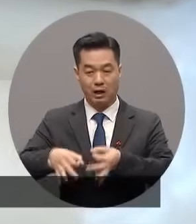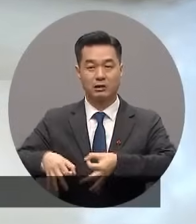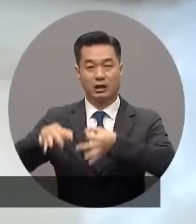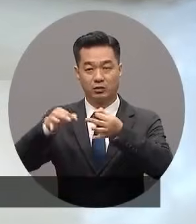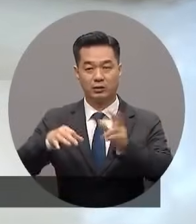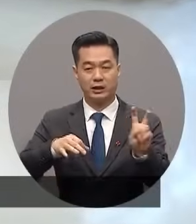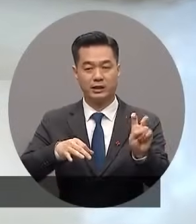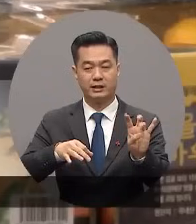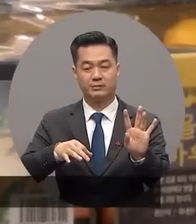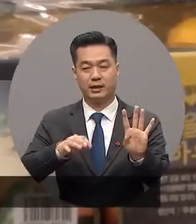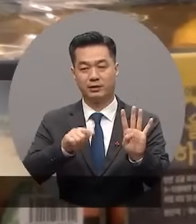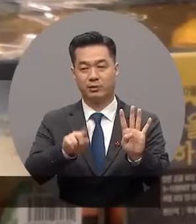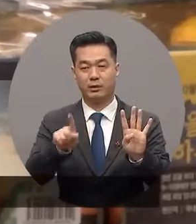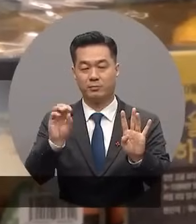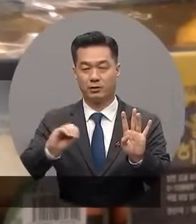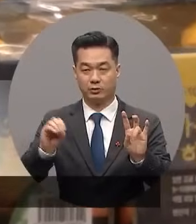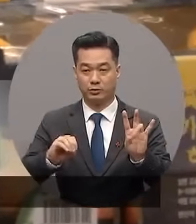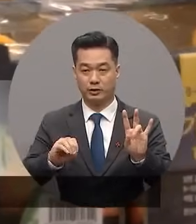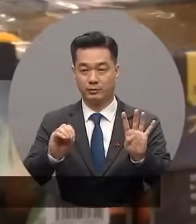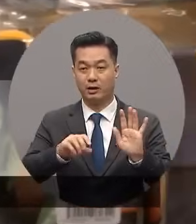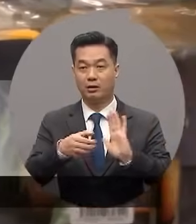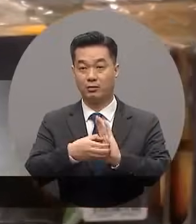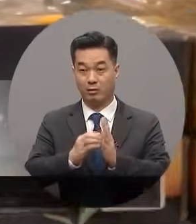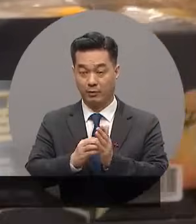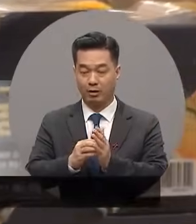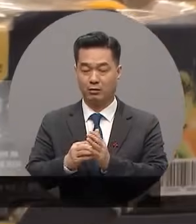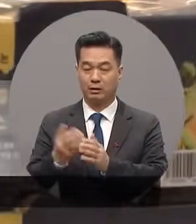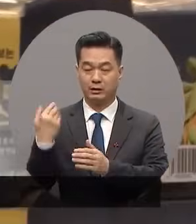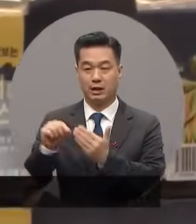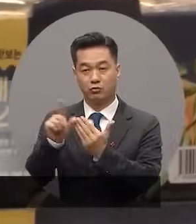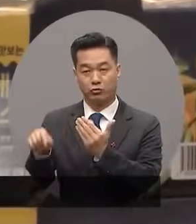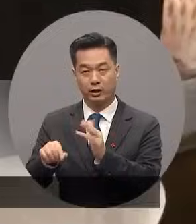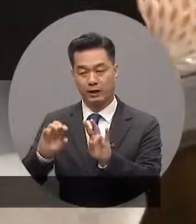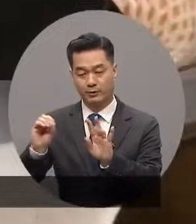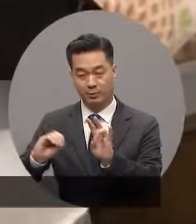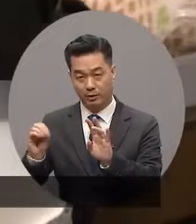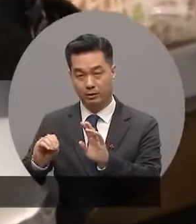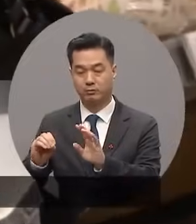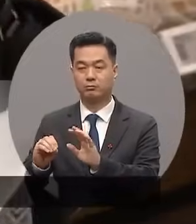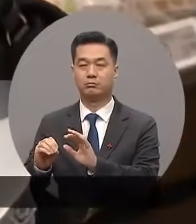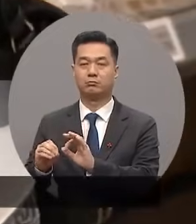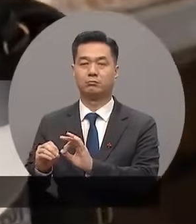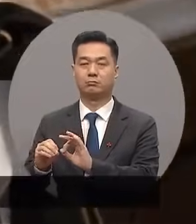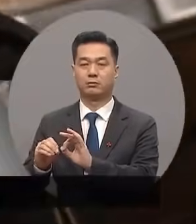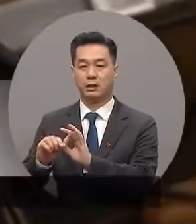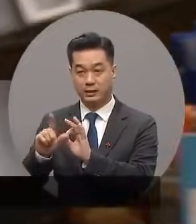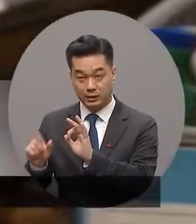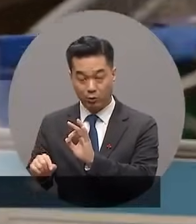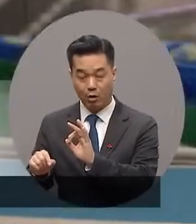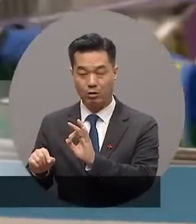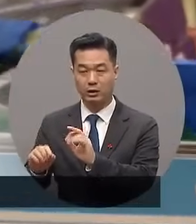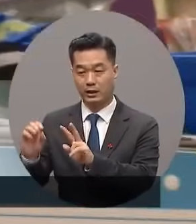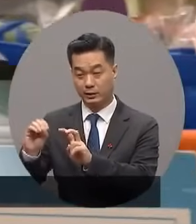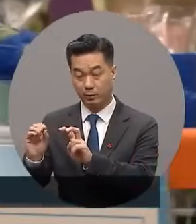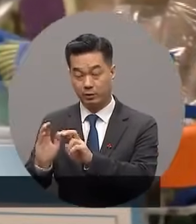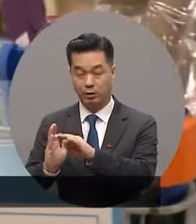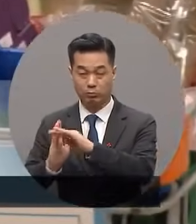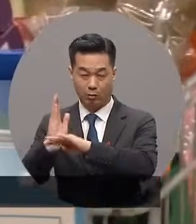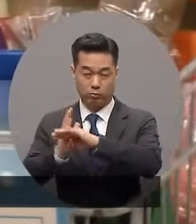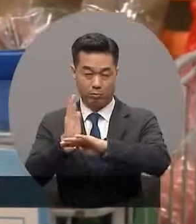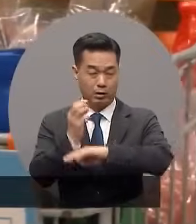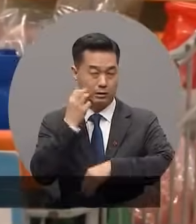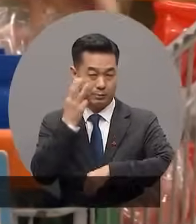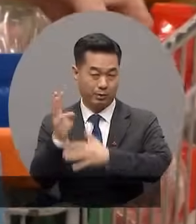상승률은 24.1%로 지난 9월 24%, 10월 25.8%에 이어 3개월 연속 20%선을